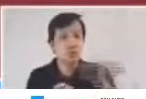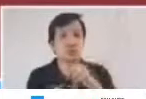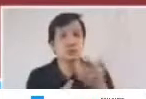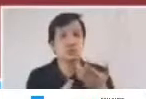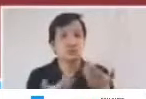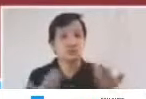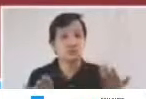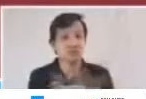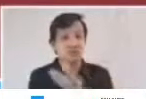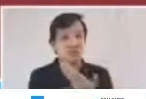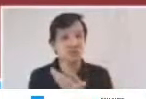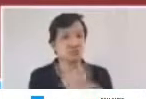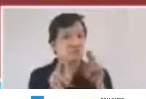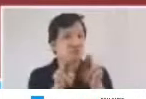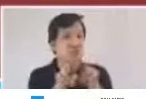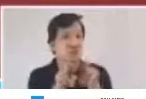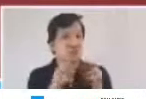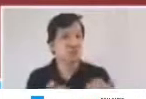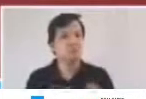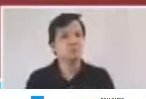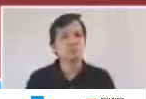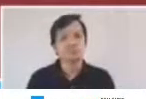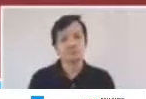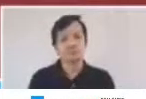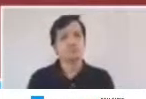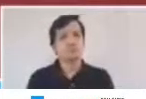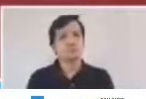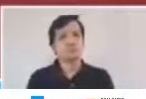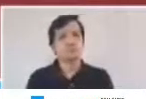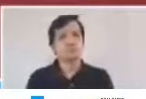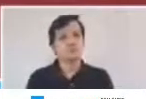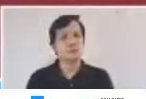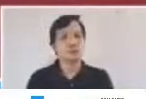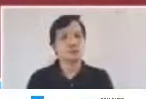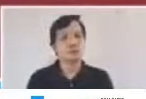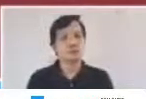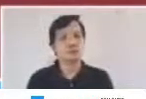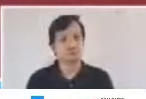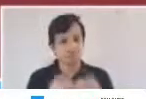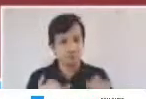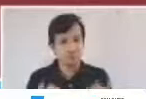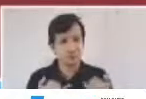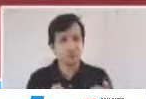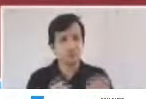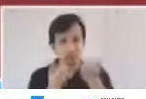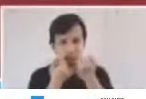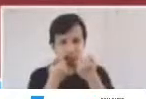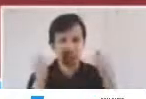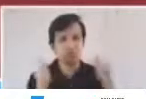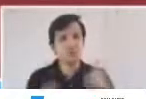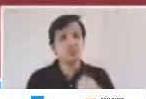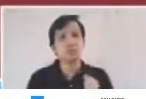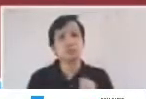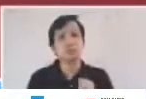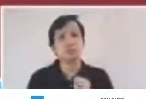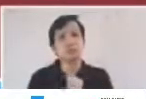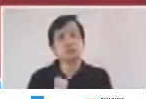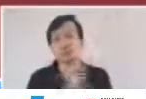ospital at serbisyong medikal sa mga probinsya kontra COVID-19 ay kasalukuyang isinusulong sa Senado ang House